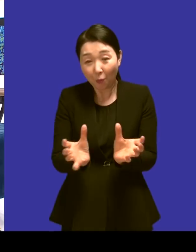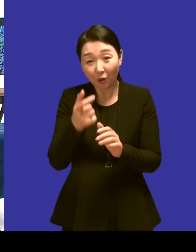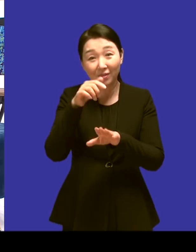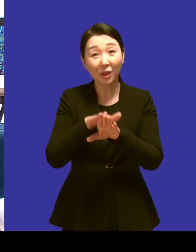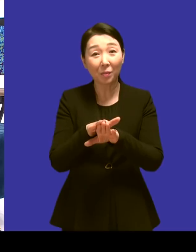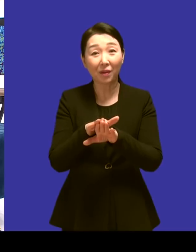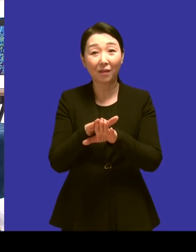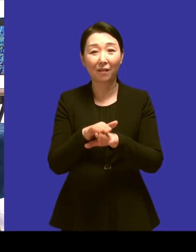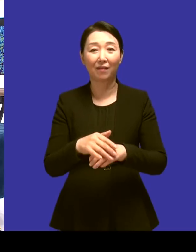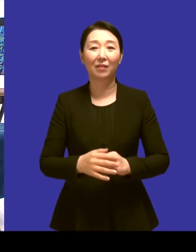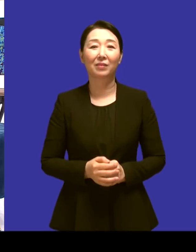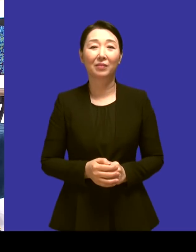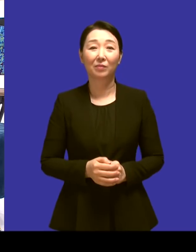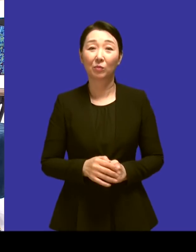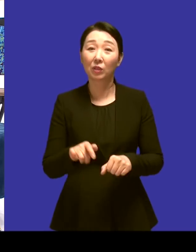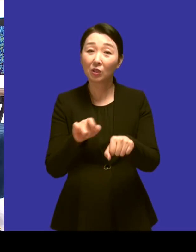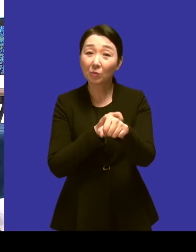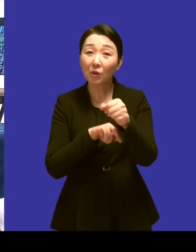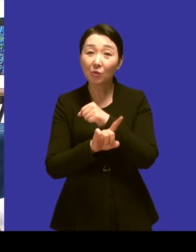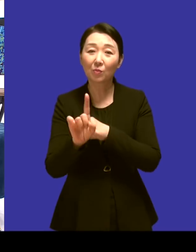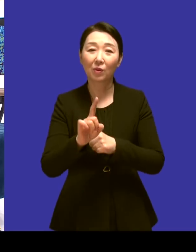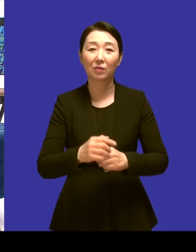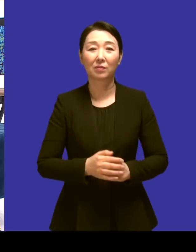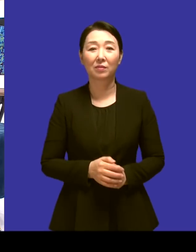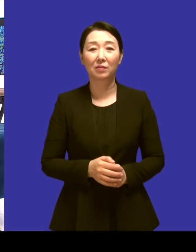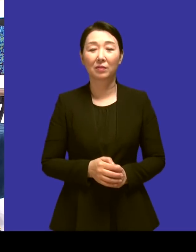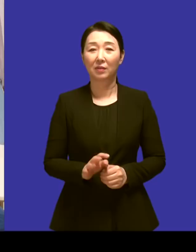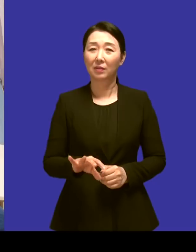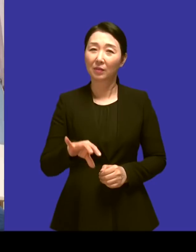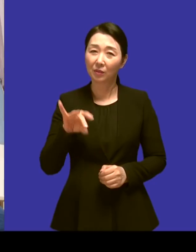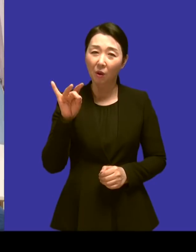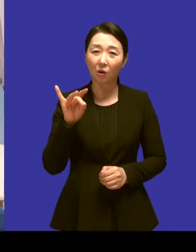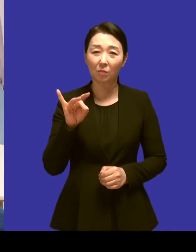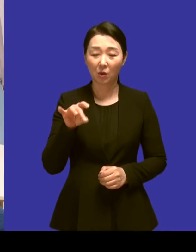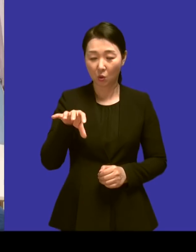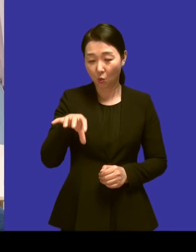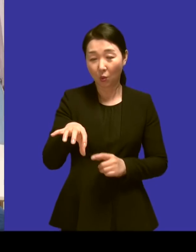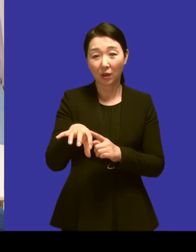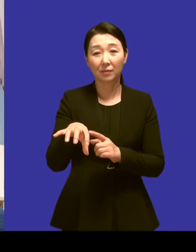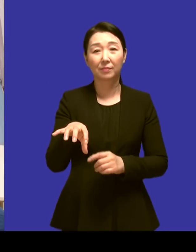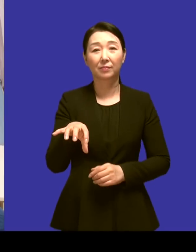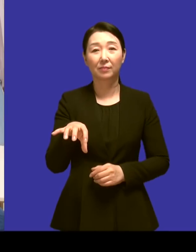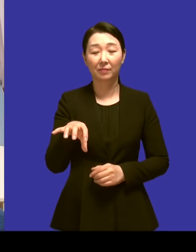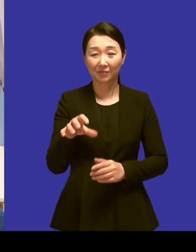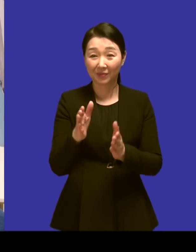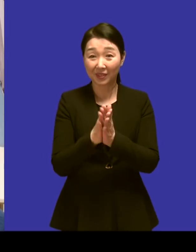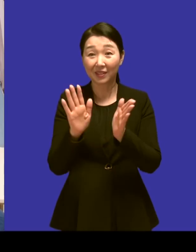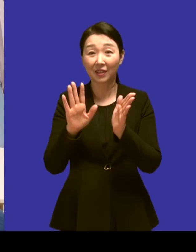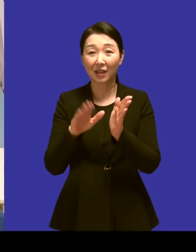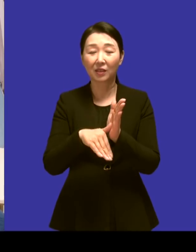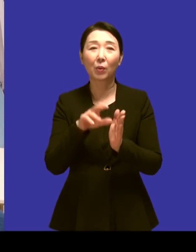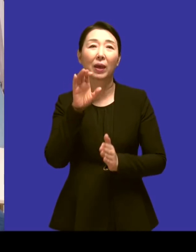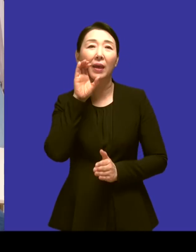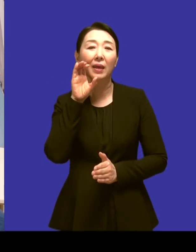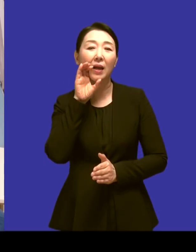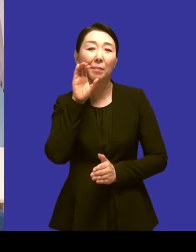봐요. 네네, 맞습니다. 특별한 이유가 있나요? 처음에는 예. 그 공간 자체를 시작할 때 약간 예.